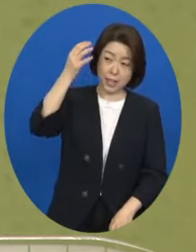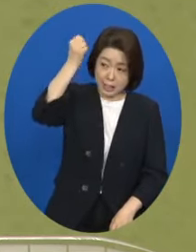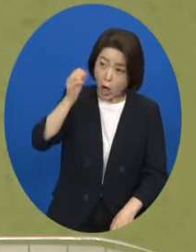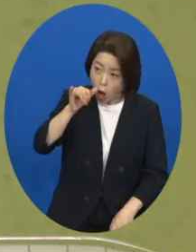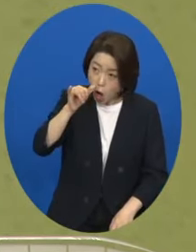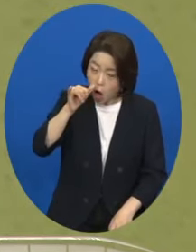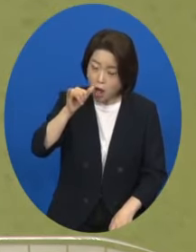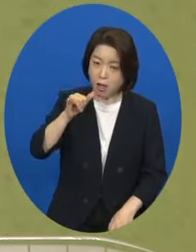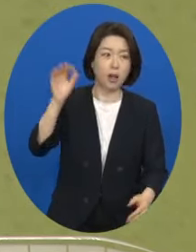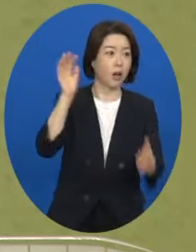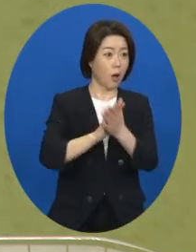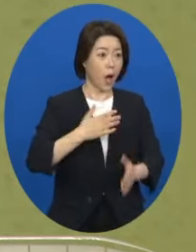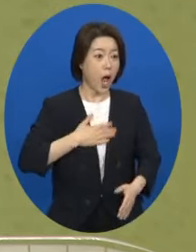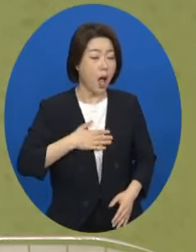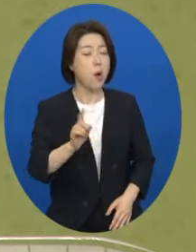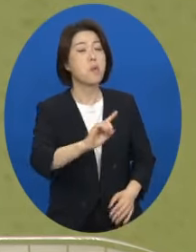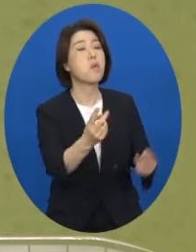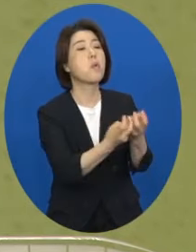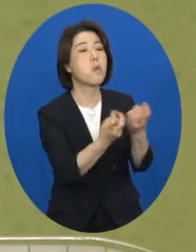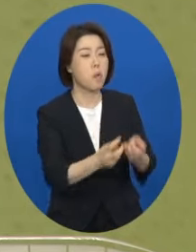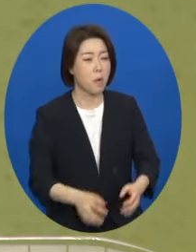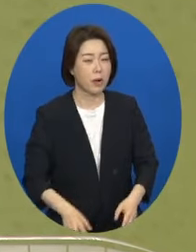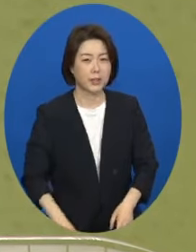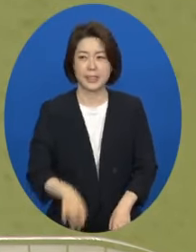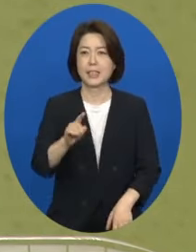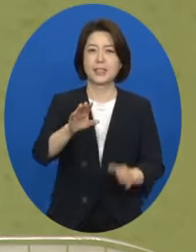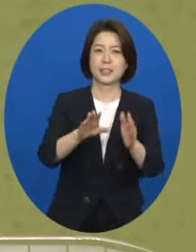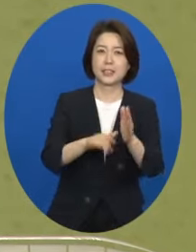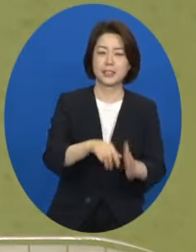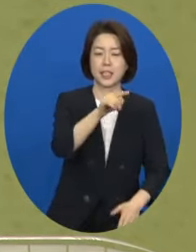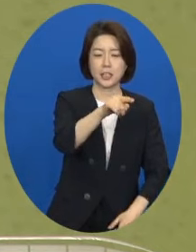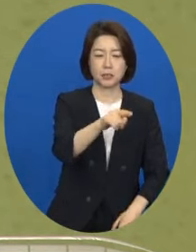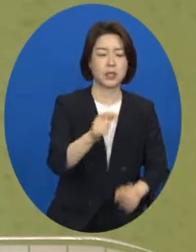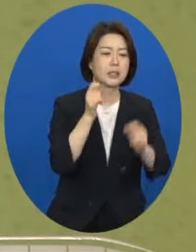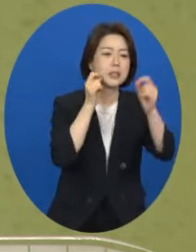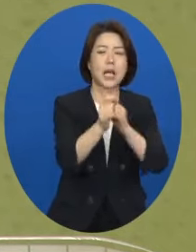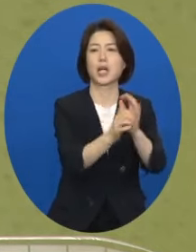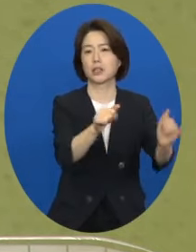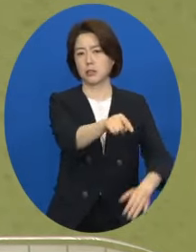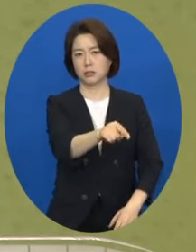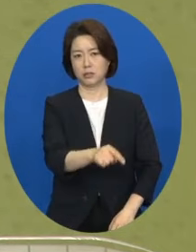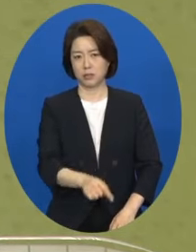그때 기억나죠? 어떻게 됐어요? 목사님 그때 그분이 사기꾼이었습니다.